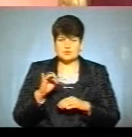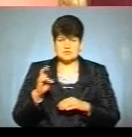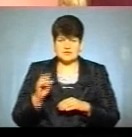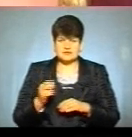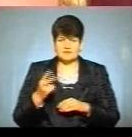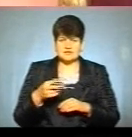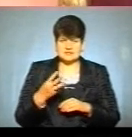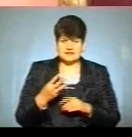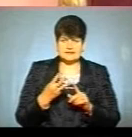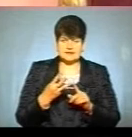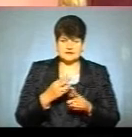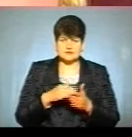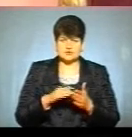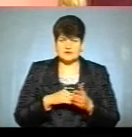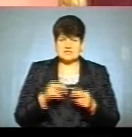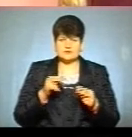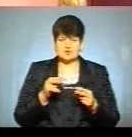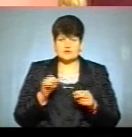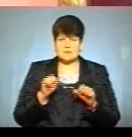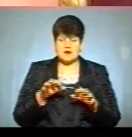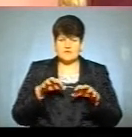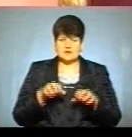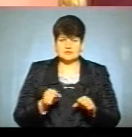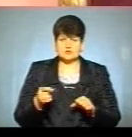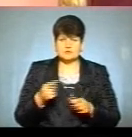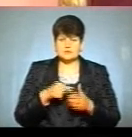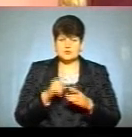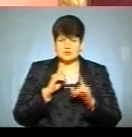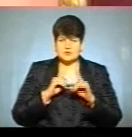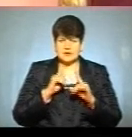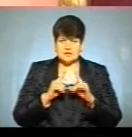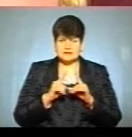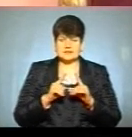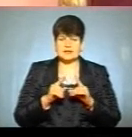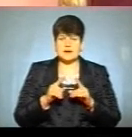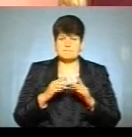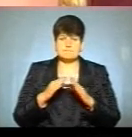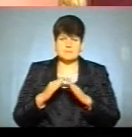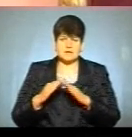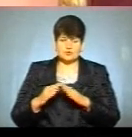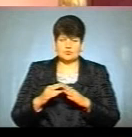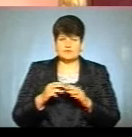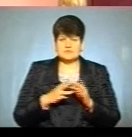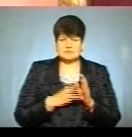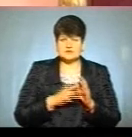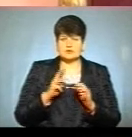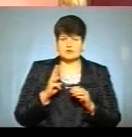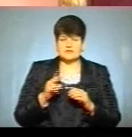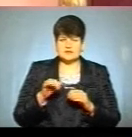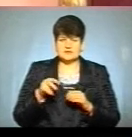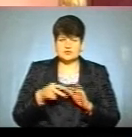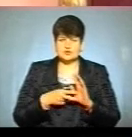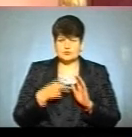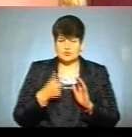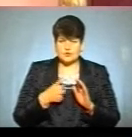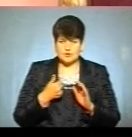23. Третє. Скасувати свідоцтво про право власності Тернопільської міської ради на нерухоме майно від 18 квітня 2007 року